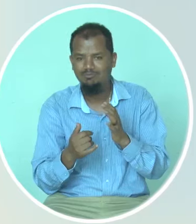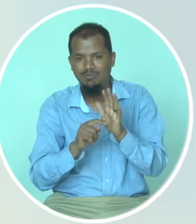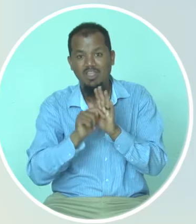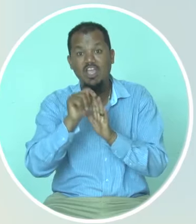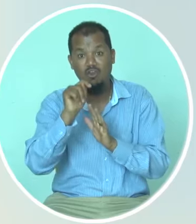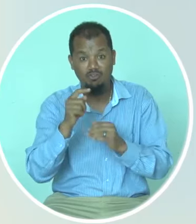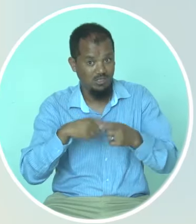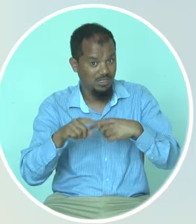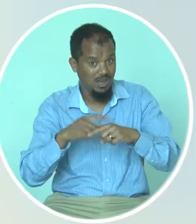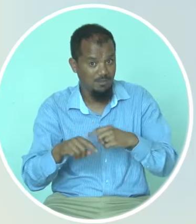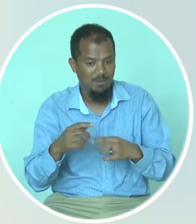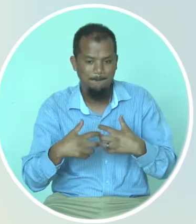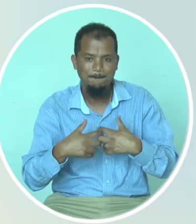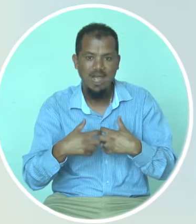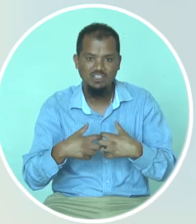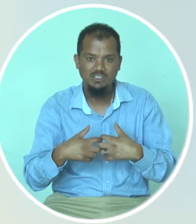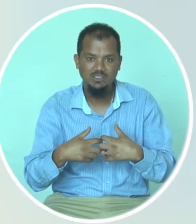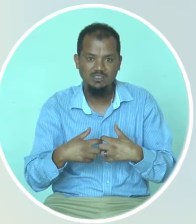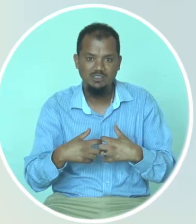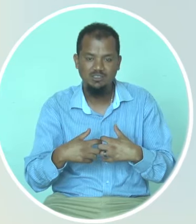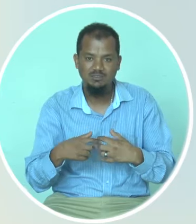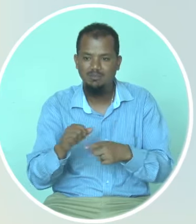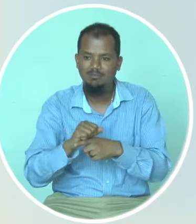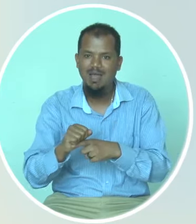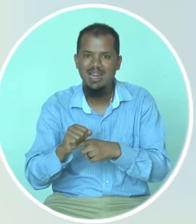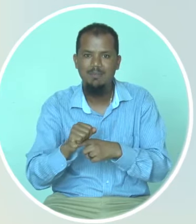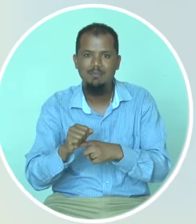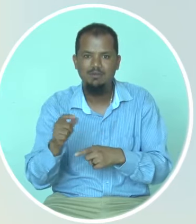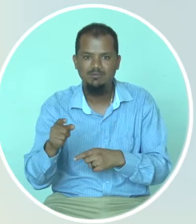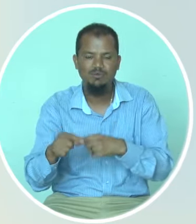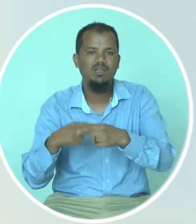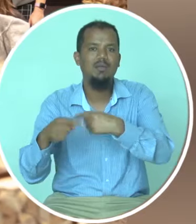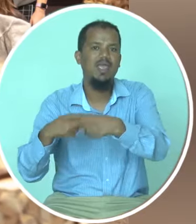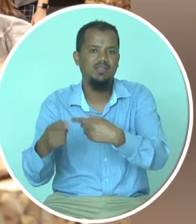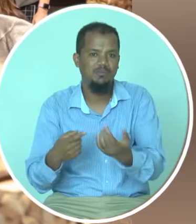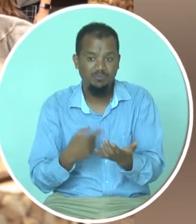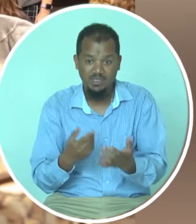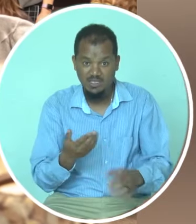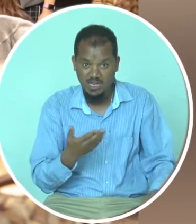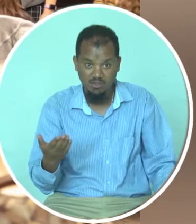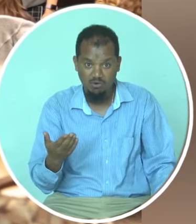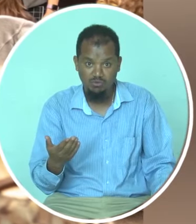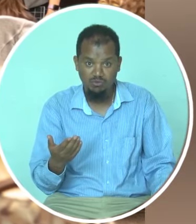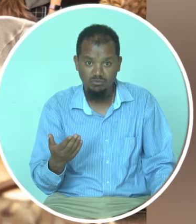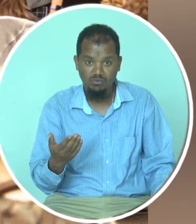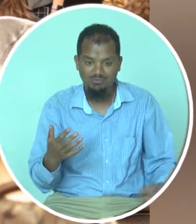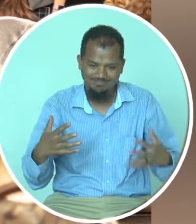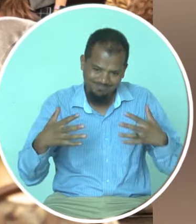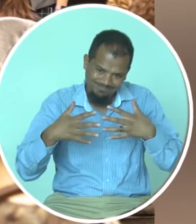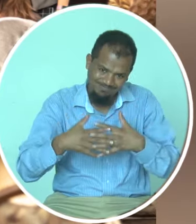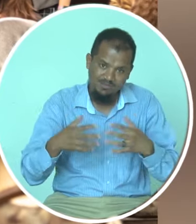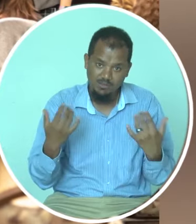ዘመንን ስለመጣ ማሽንን ማለማመድ ወደ መሄድ ማለት ነው እነዛን ነገሮች